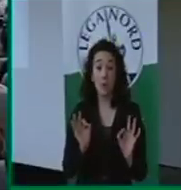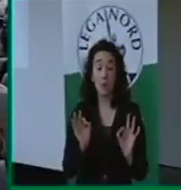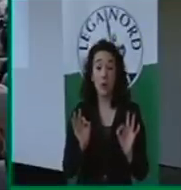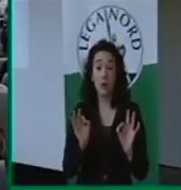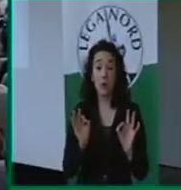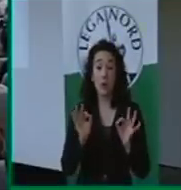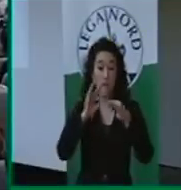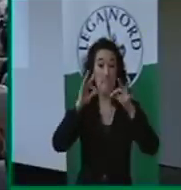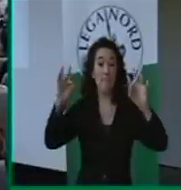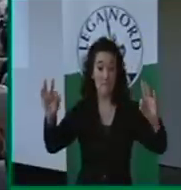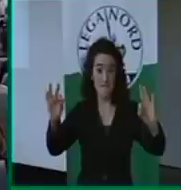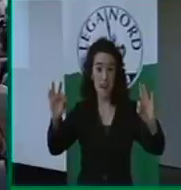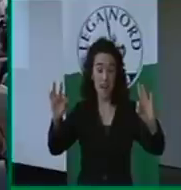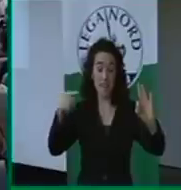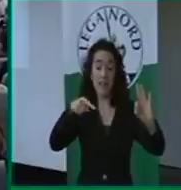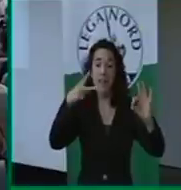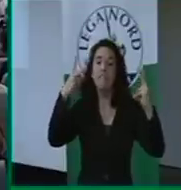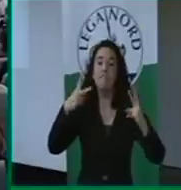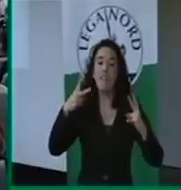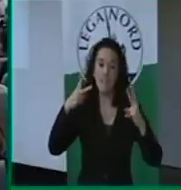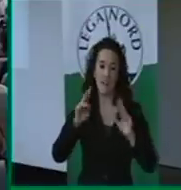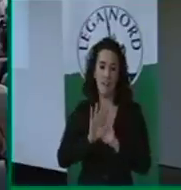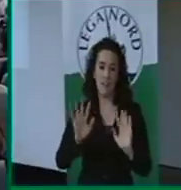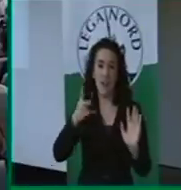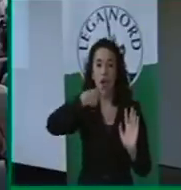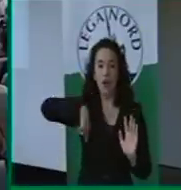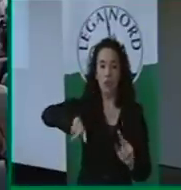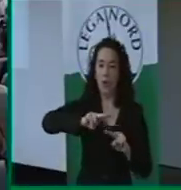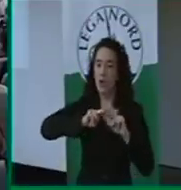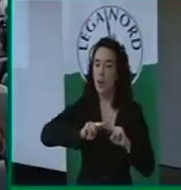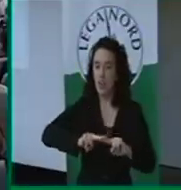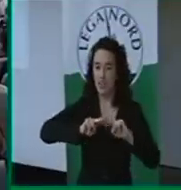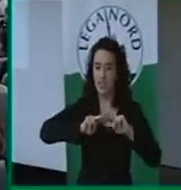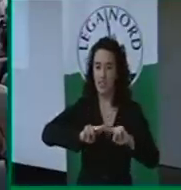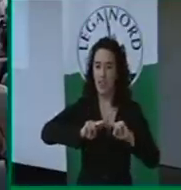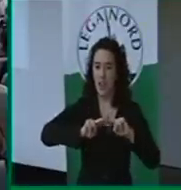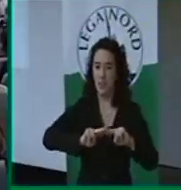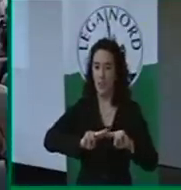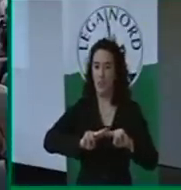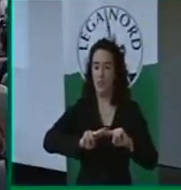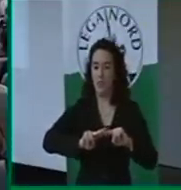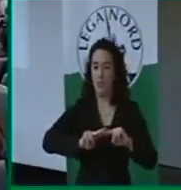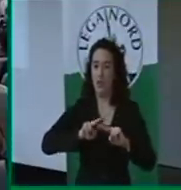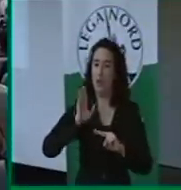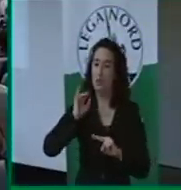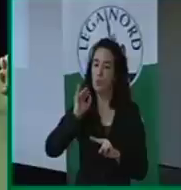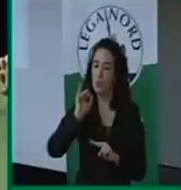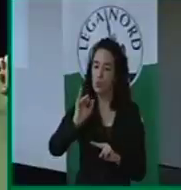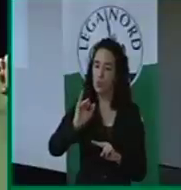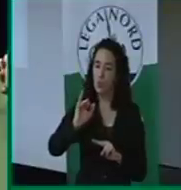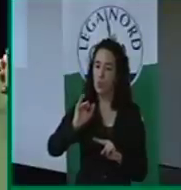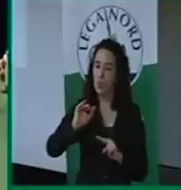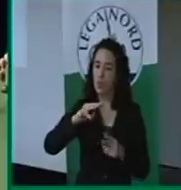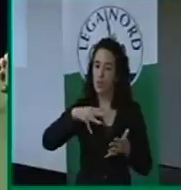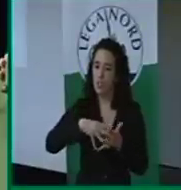una cosa che è una che che è una realtà effettivamente stiamo veramente tenendo duro e e ogni giorno che passa è sempre più difficile